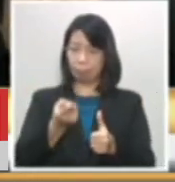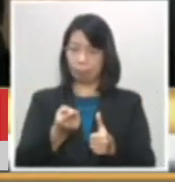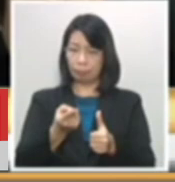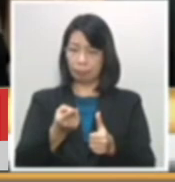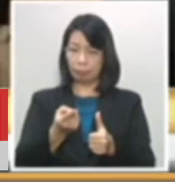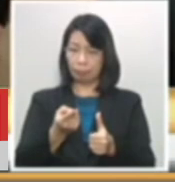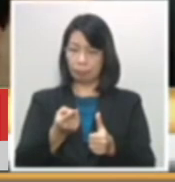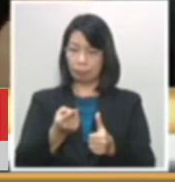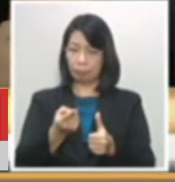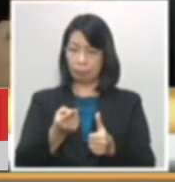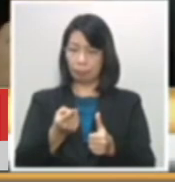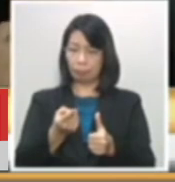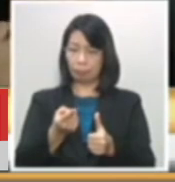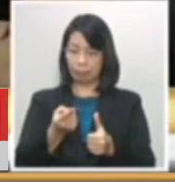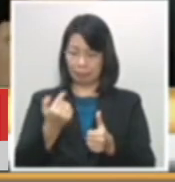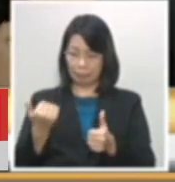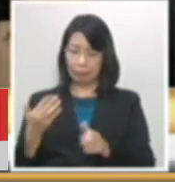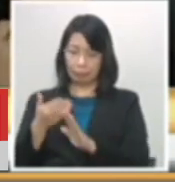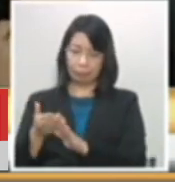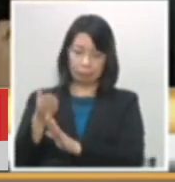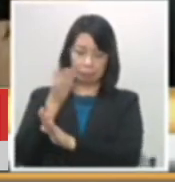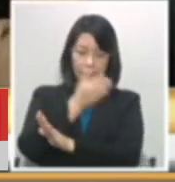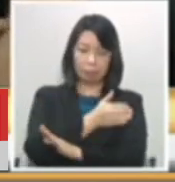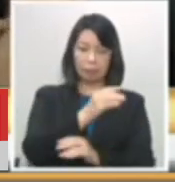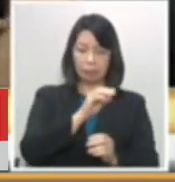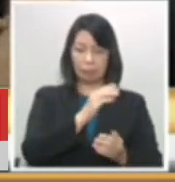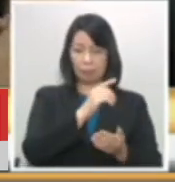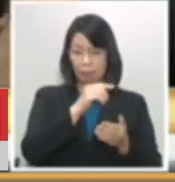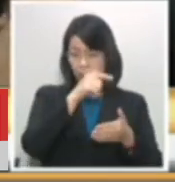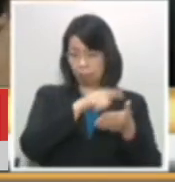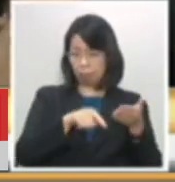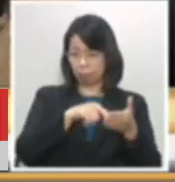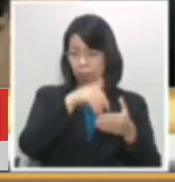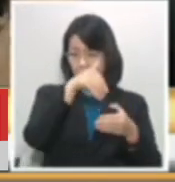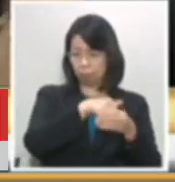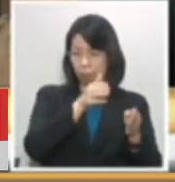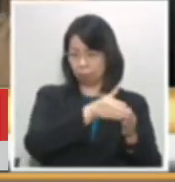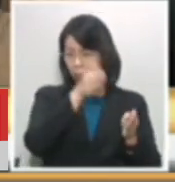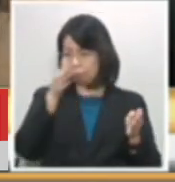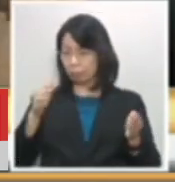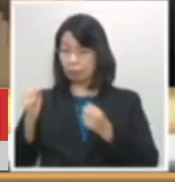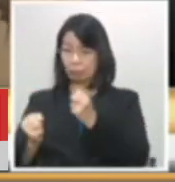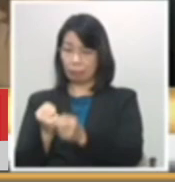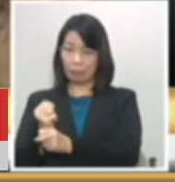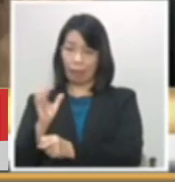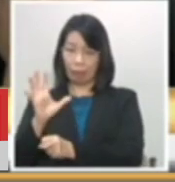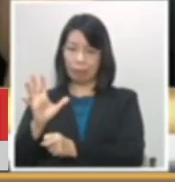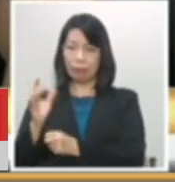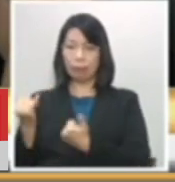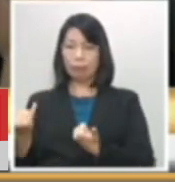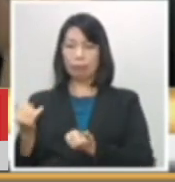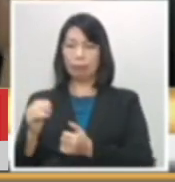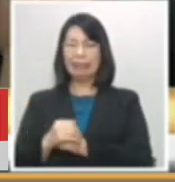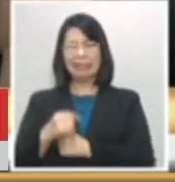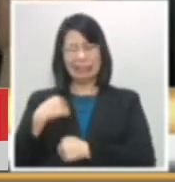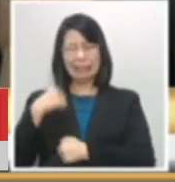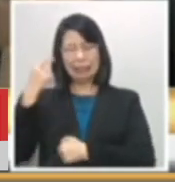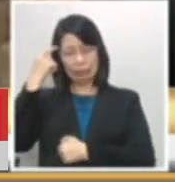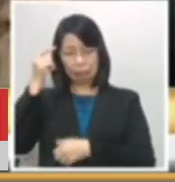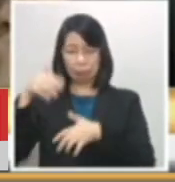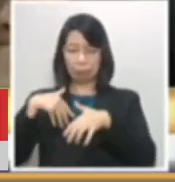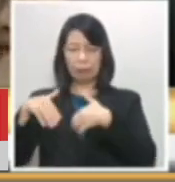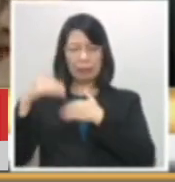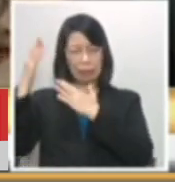เว้นว่างจากการเลือกตั้งมา5ปีงบประมาณฉบับนี้จึงเป็นงบประมาณที่พี่น้องประชาชนตั้งความหวังไว้อย่